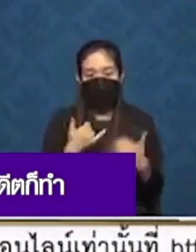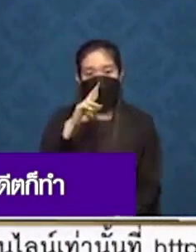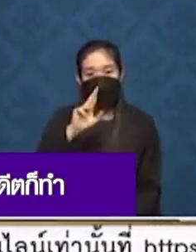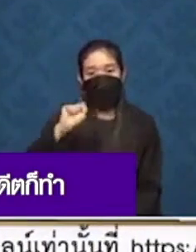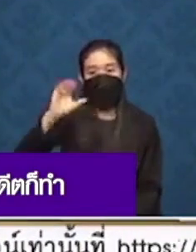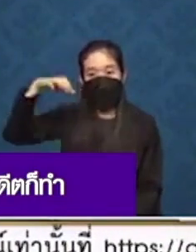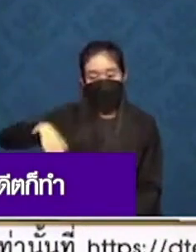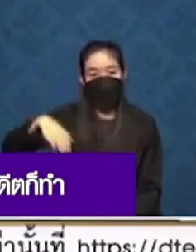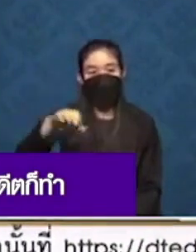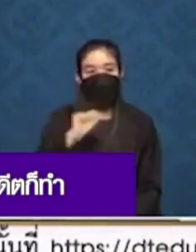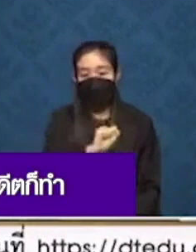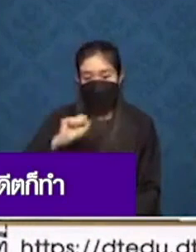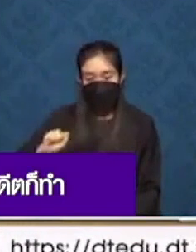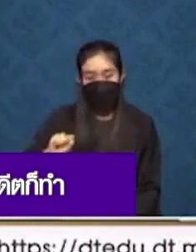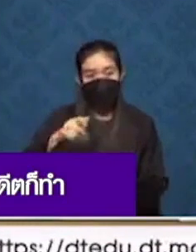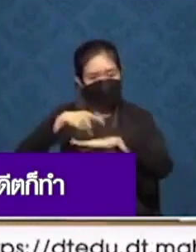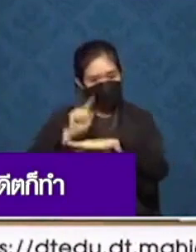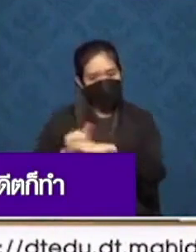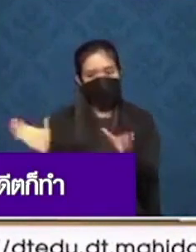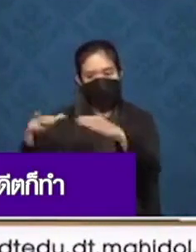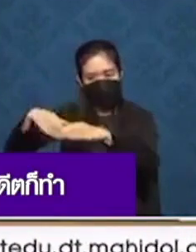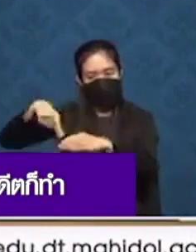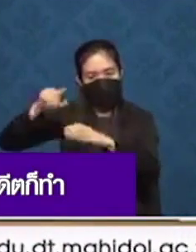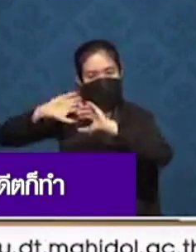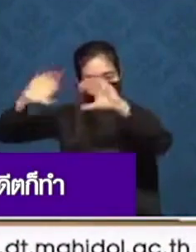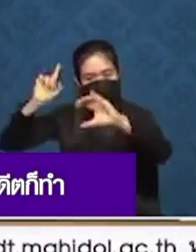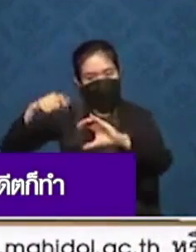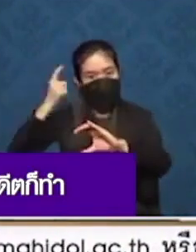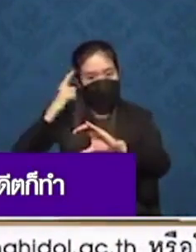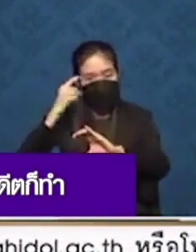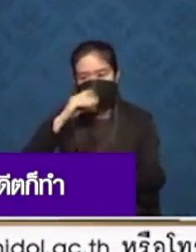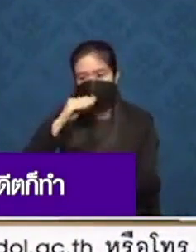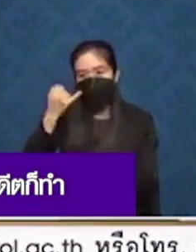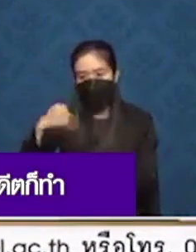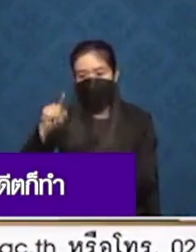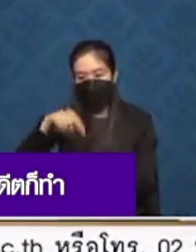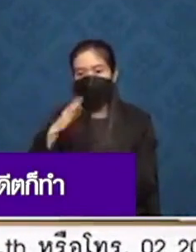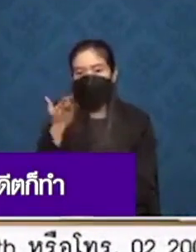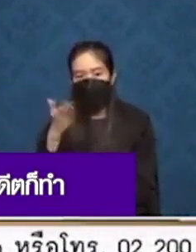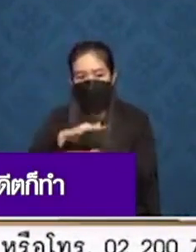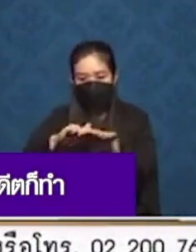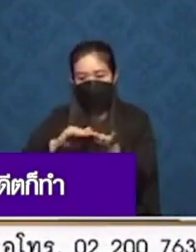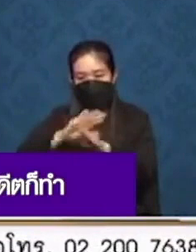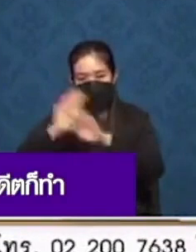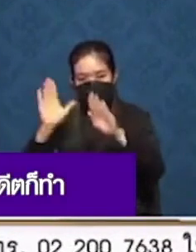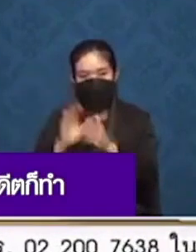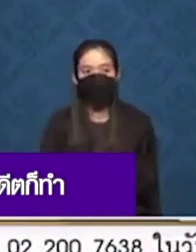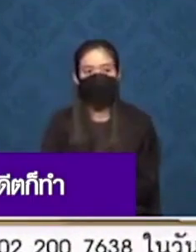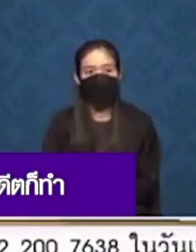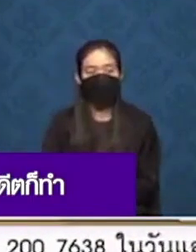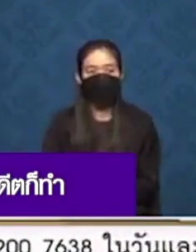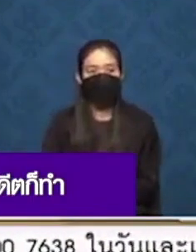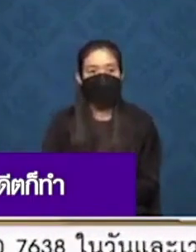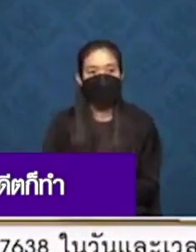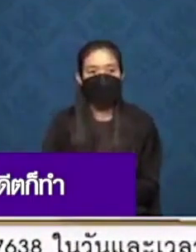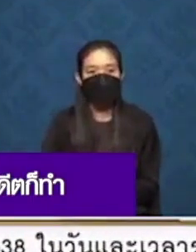มนคงของสภาะผิด แลทธรรมนูลและกดหมายอายามตา 157 ด้วยคุพชัก็ลกข้ประทวงนะั ผมไมพอใจทคนิโรธ